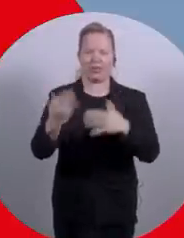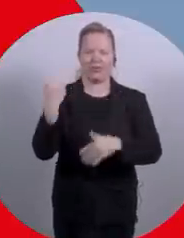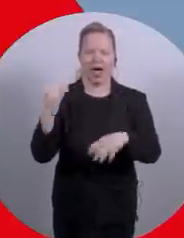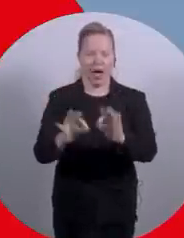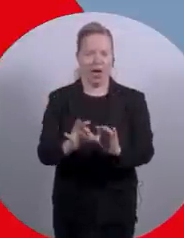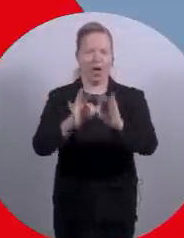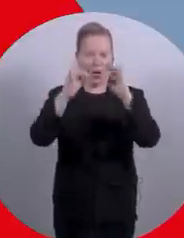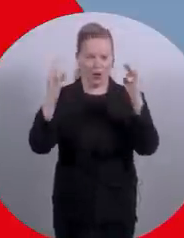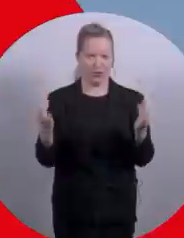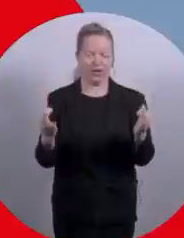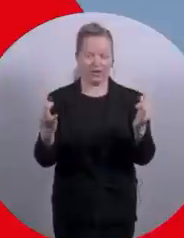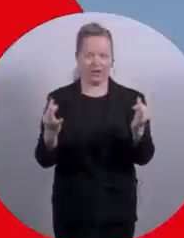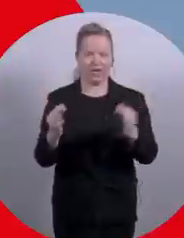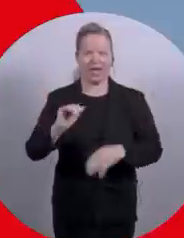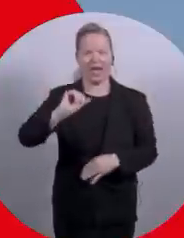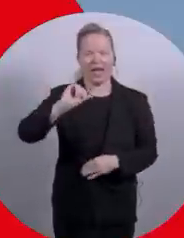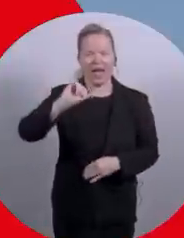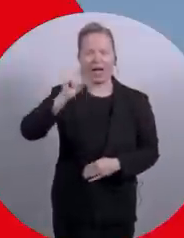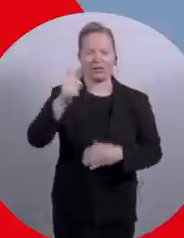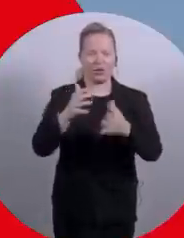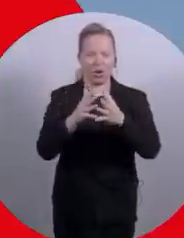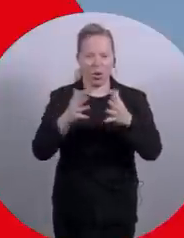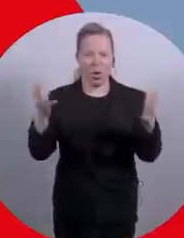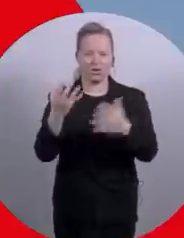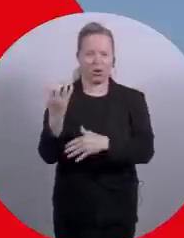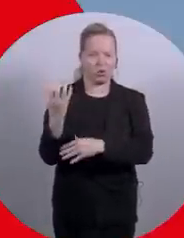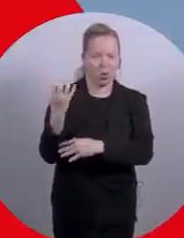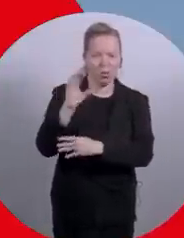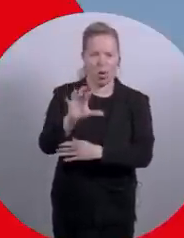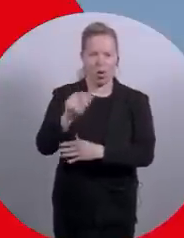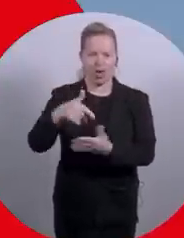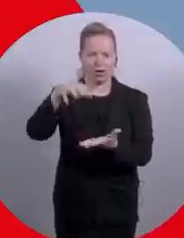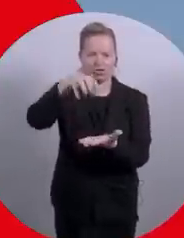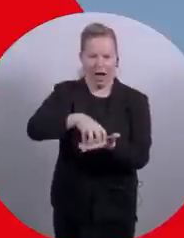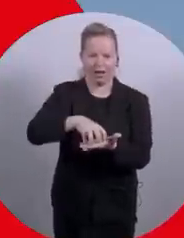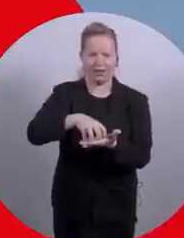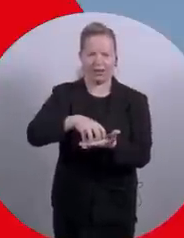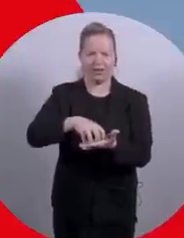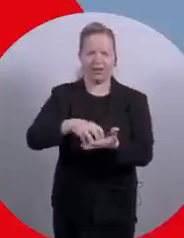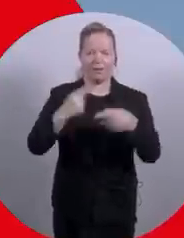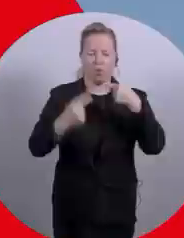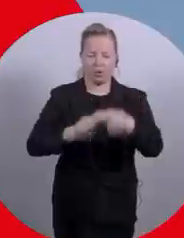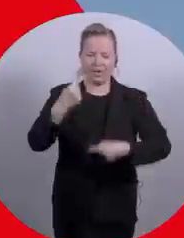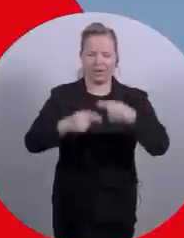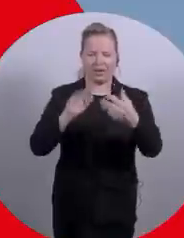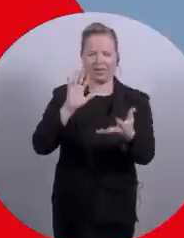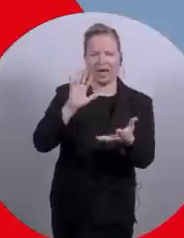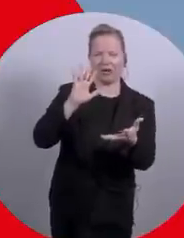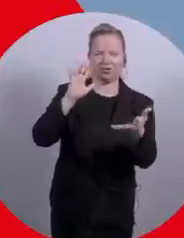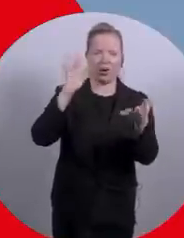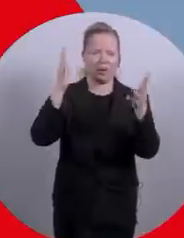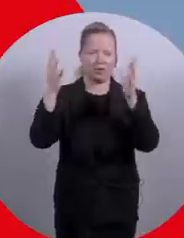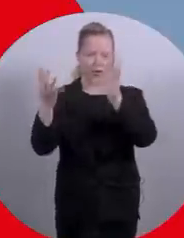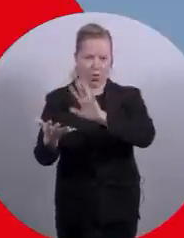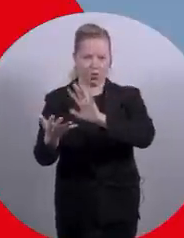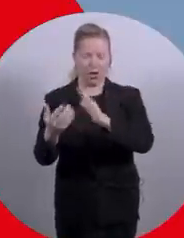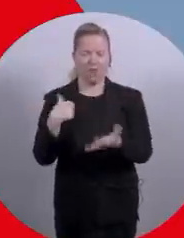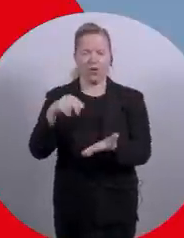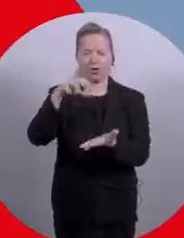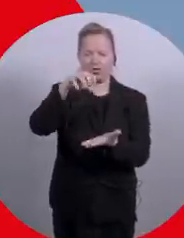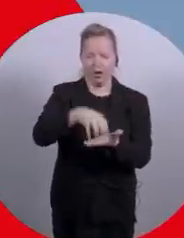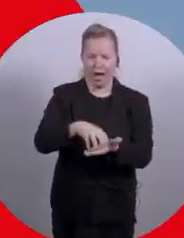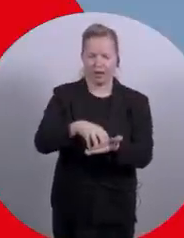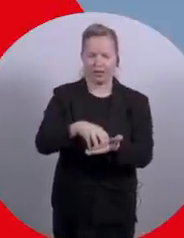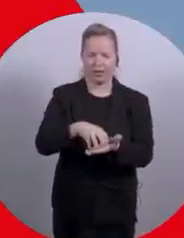und war das erste große Symbol in unserer Stadt dass wir den Transformationsprozess von einer Stadt die Beine